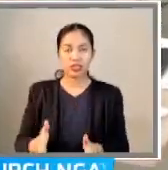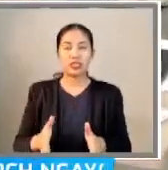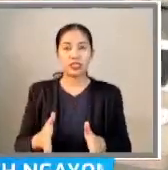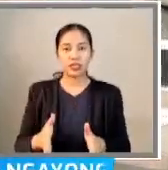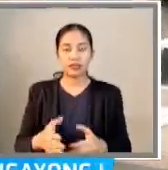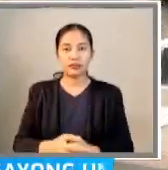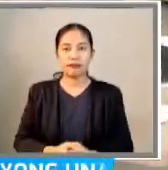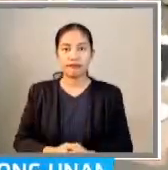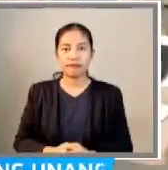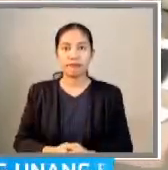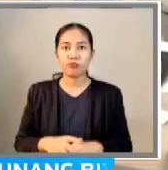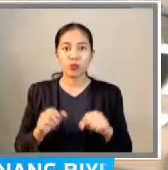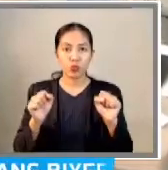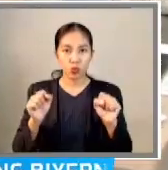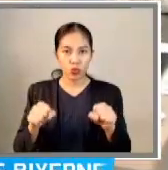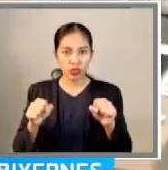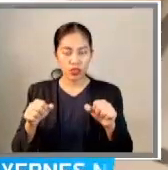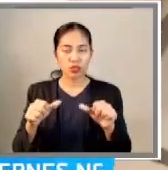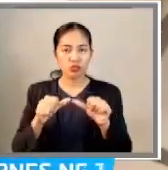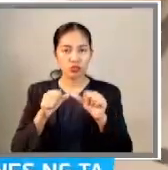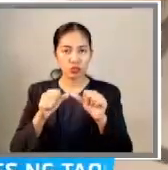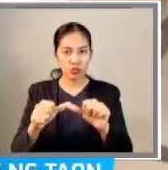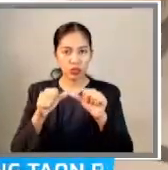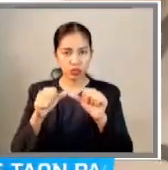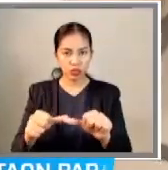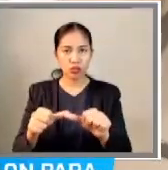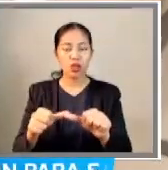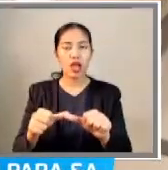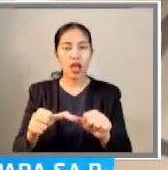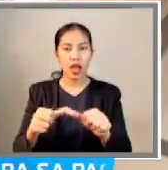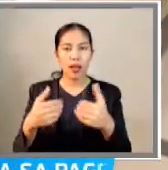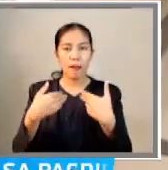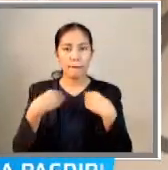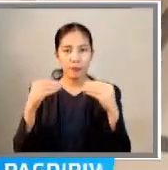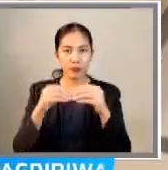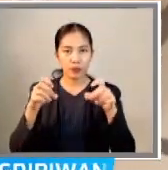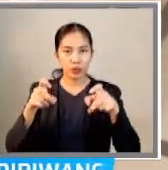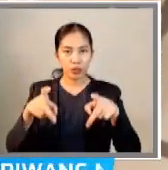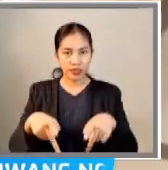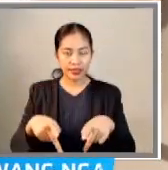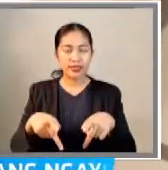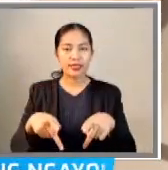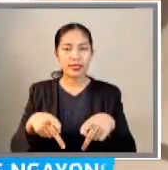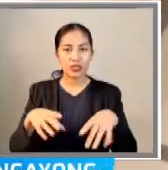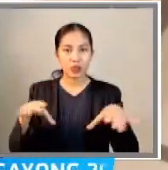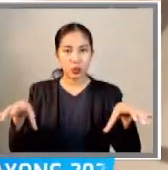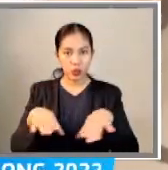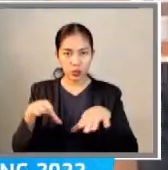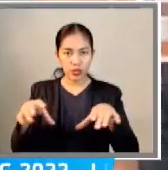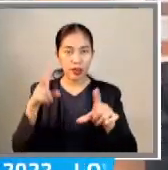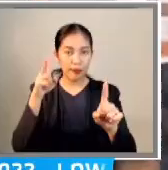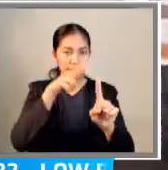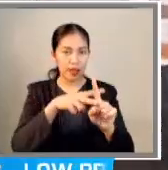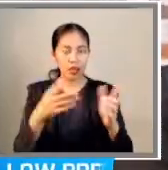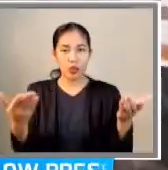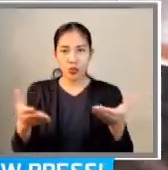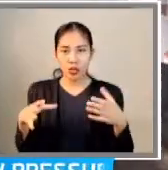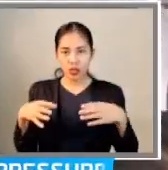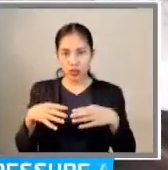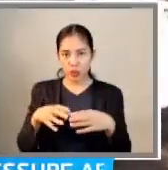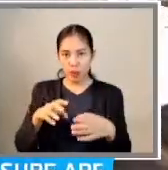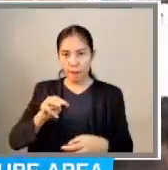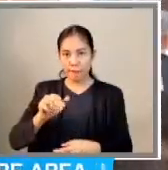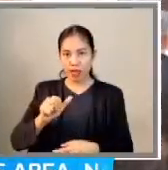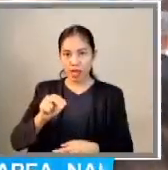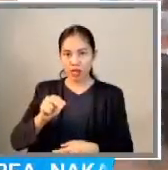maaaring magtuloy-tuloy ang pagdagdag ng mga pagkakataon na makapagtrabaho sa sektor ng manufacturing. Noong Nobyembre, nakapagtala ng dagdag